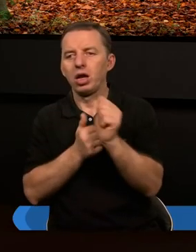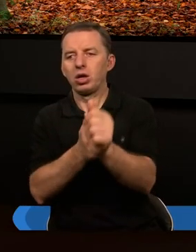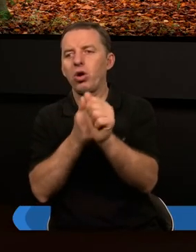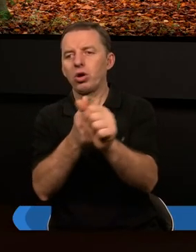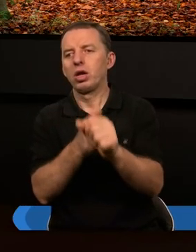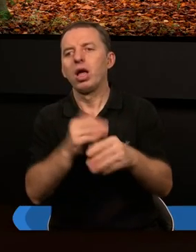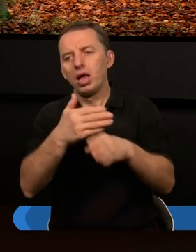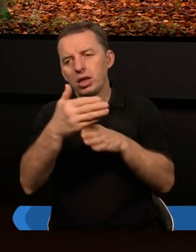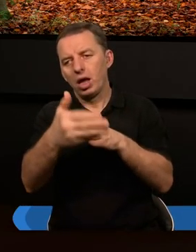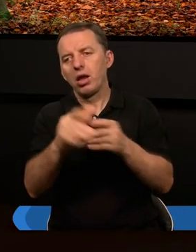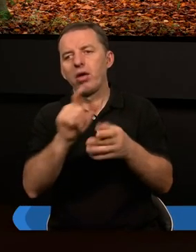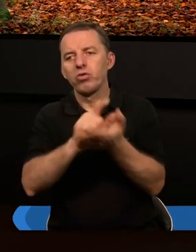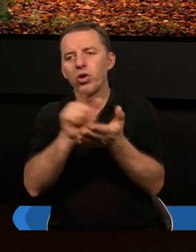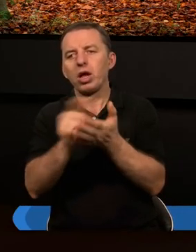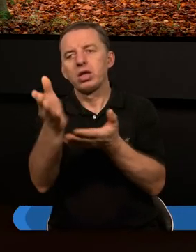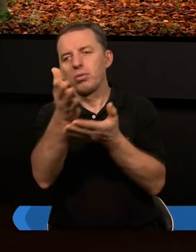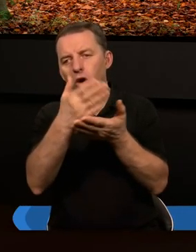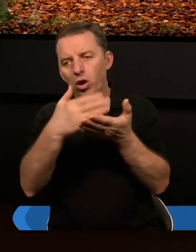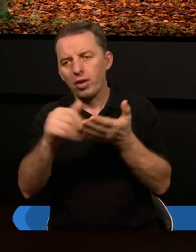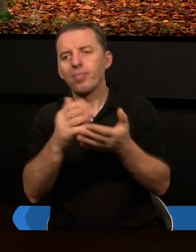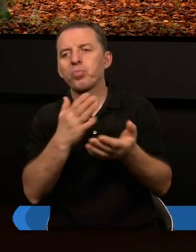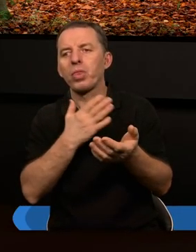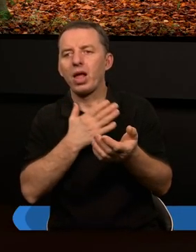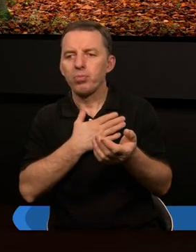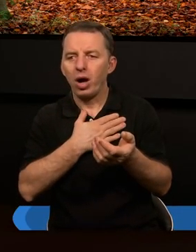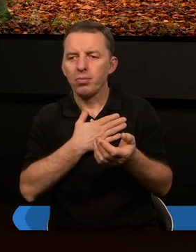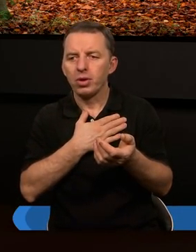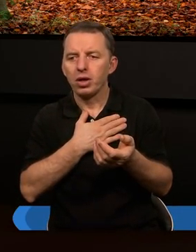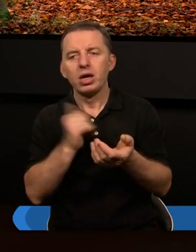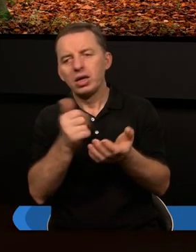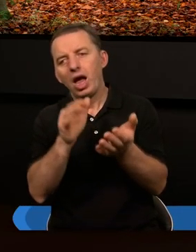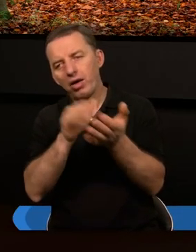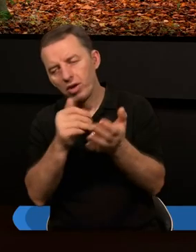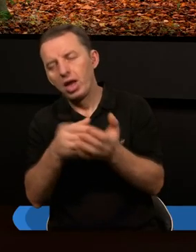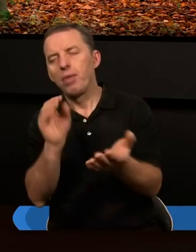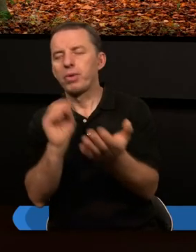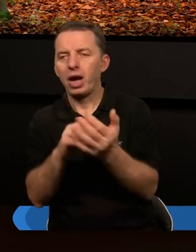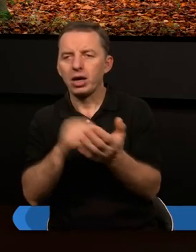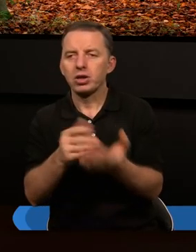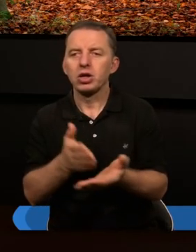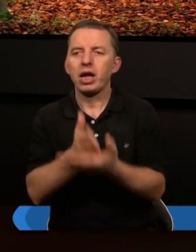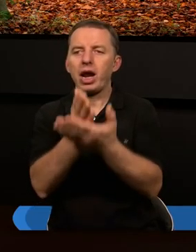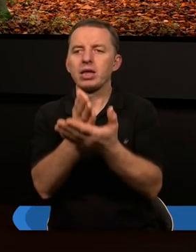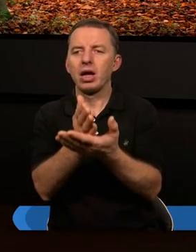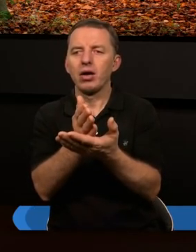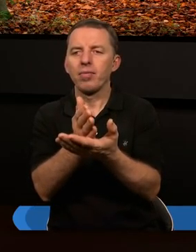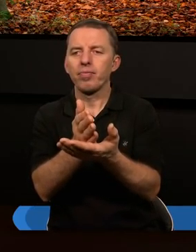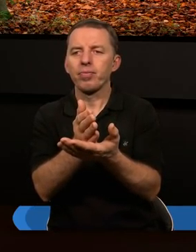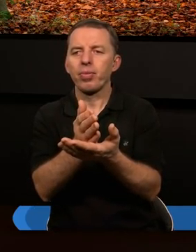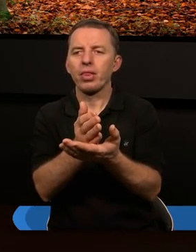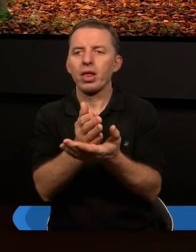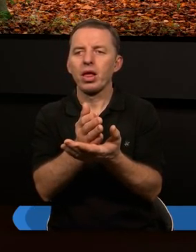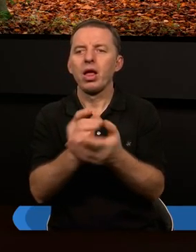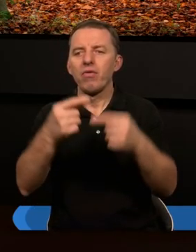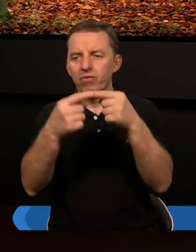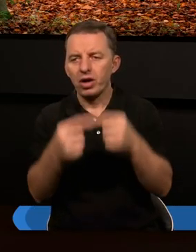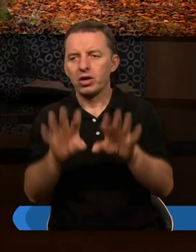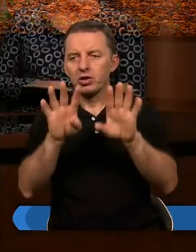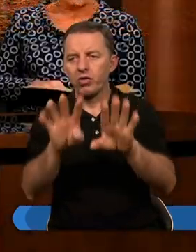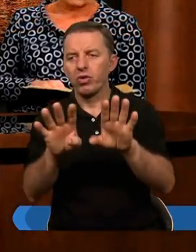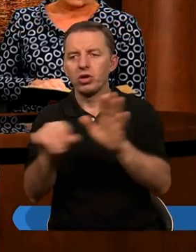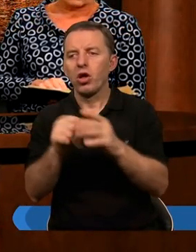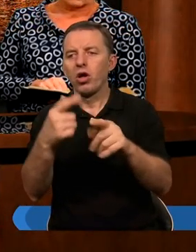goni. Dalej w tym dwunastym rozdziale mamy znowu niezwykle praktyczne rady w wersetach